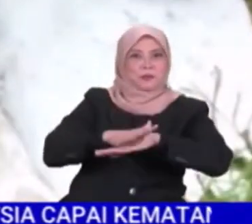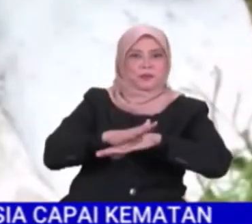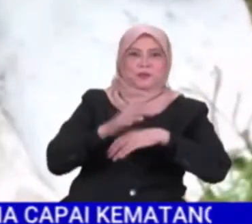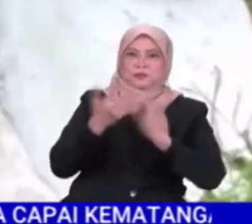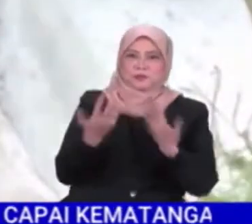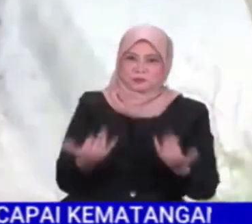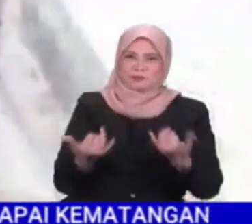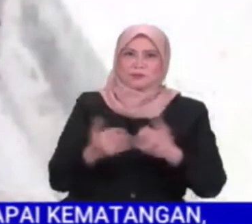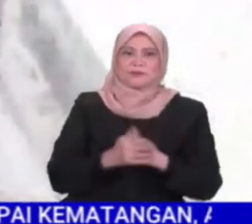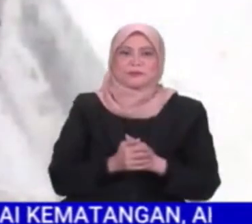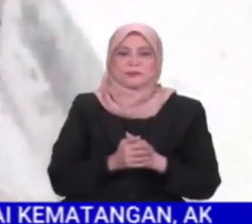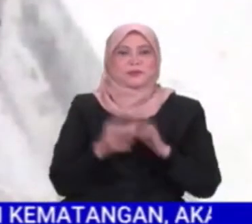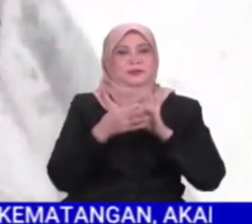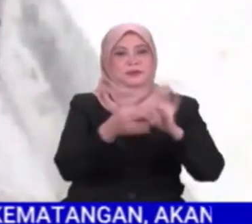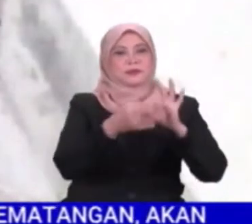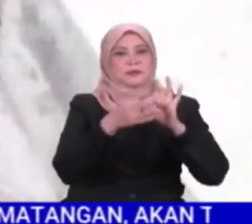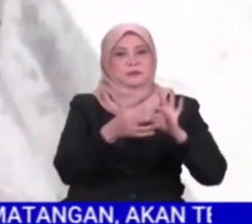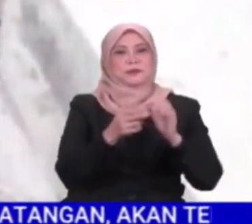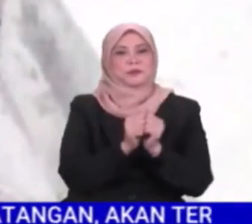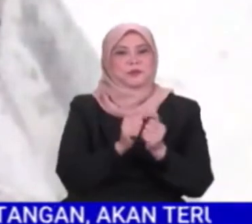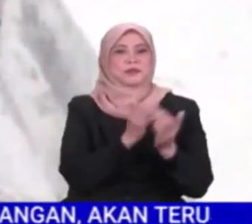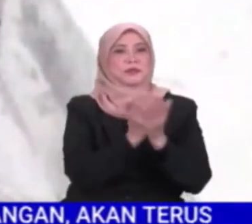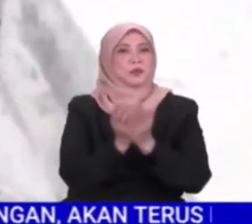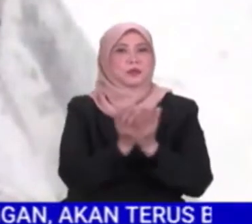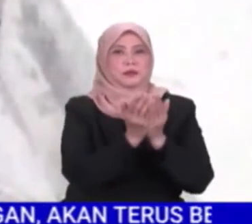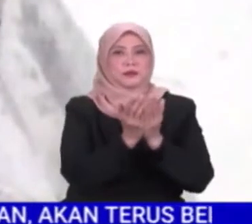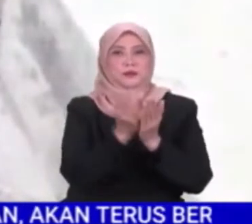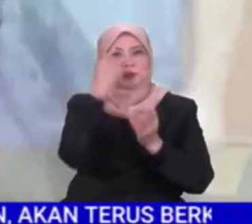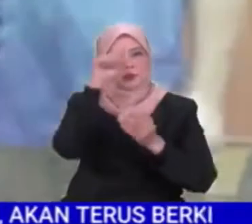minggu. Malah turut bekerjasama dengan pihak sekolah bagi